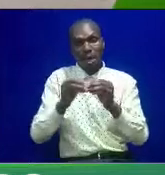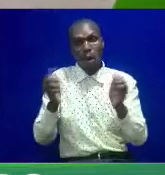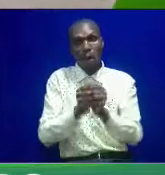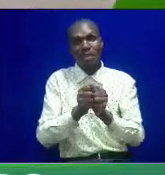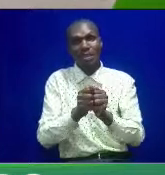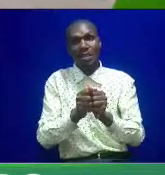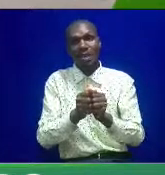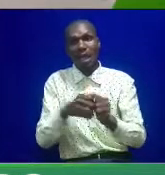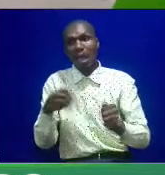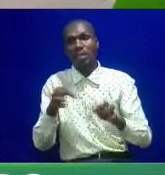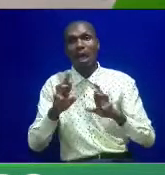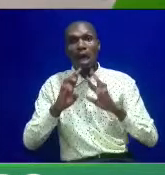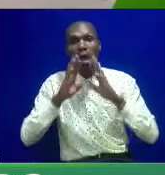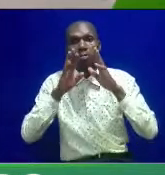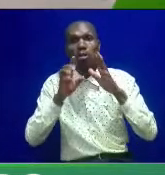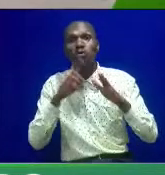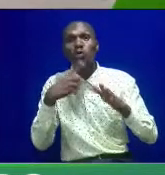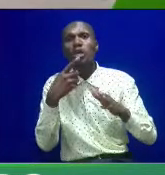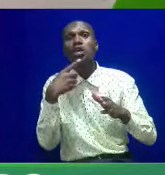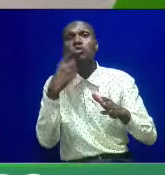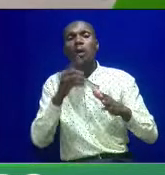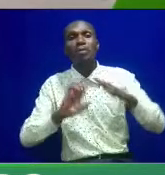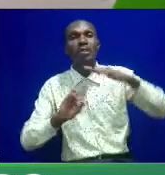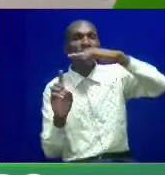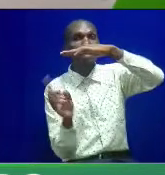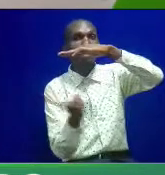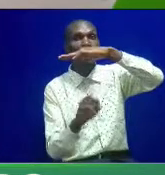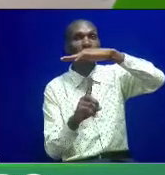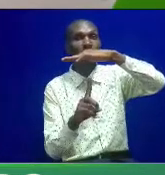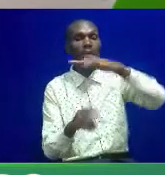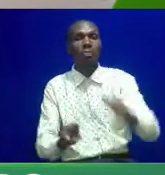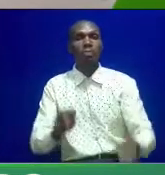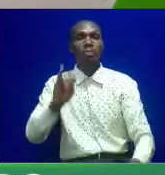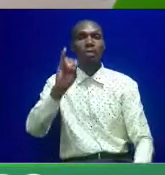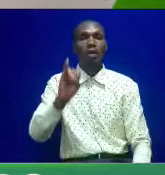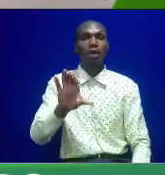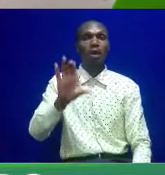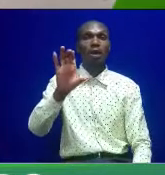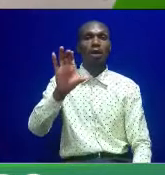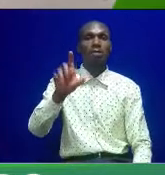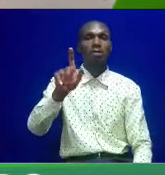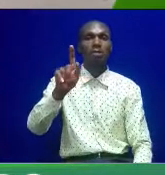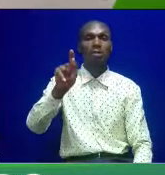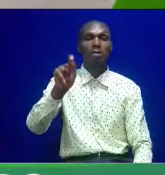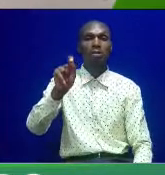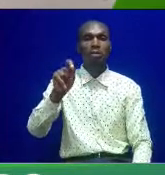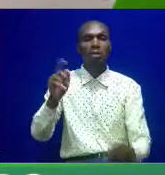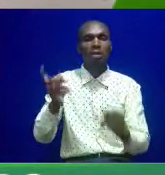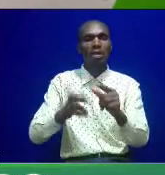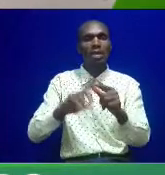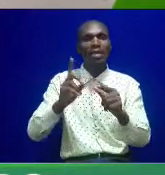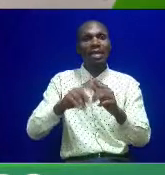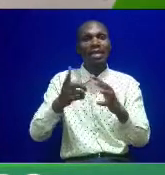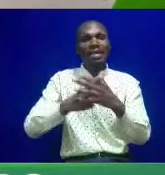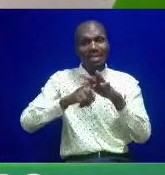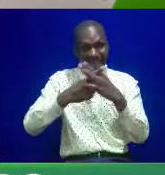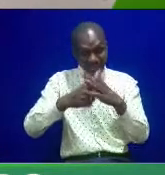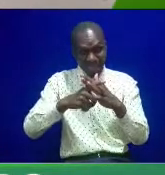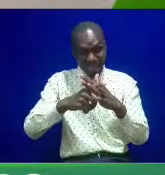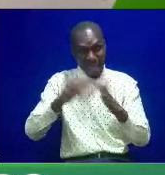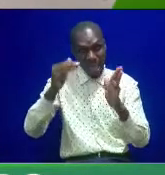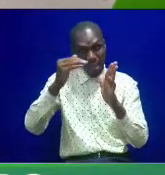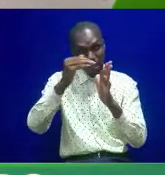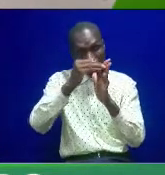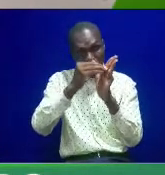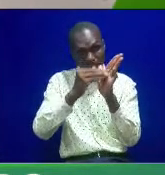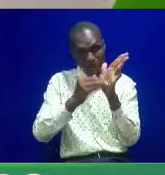Likeito Josephat ya mise choko tumajibuno muwaziri ya sensemo ya ICT Eliud Ogaro ni gobono abakago cha kibene umurubilio